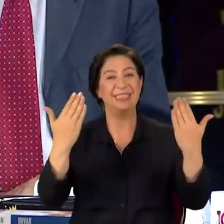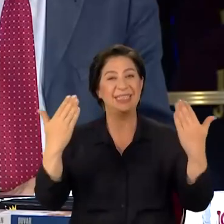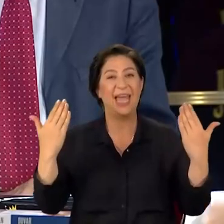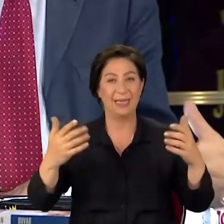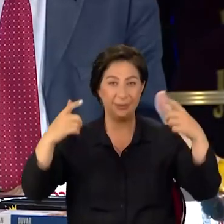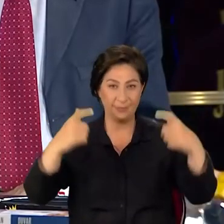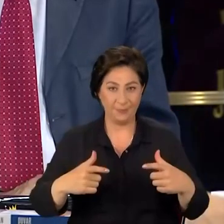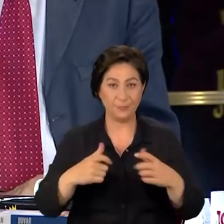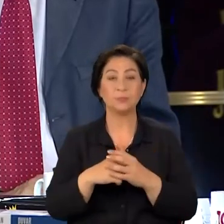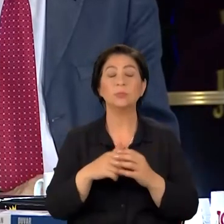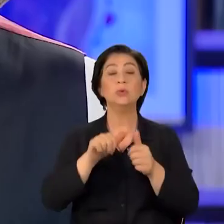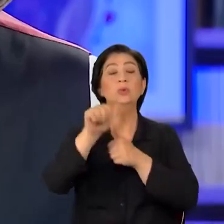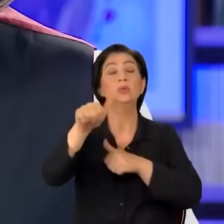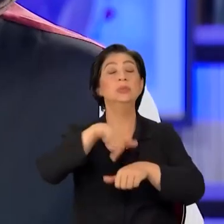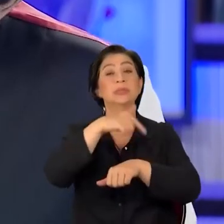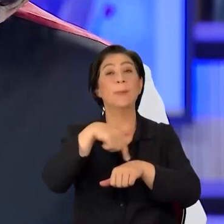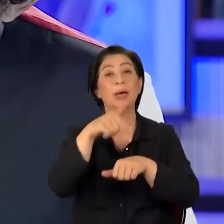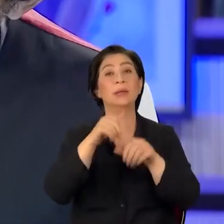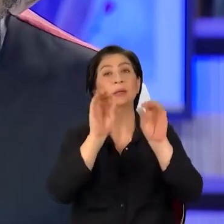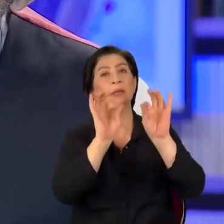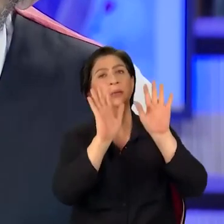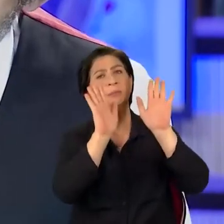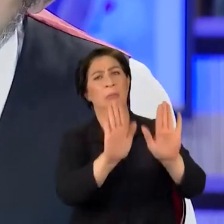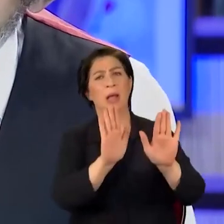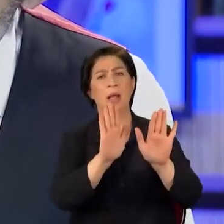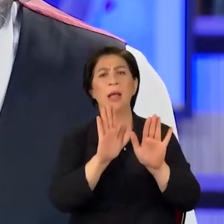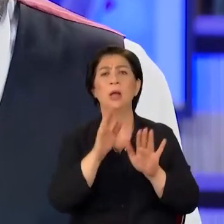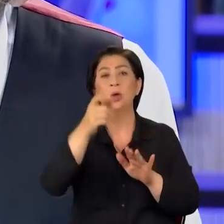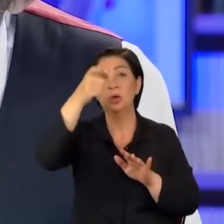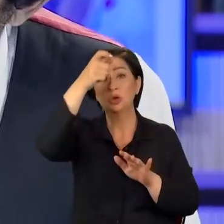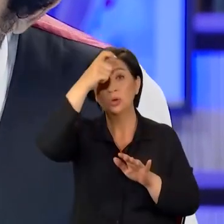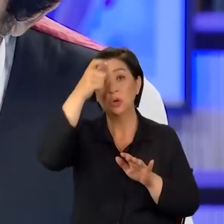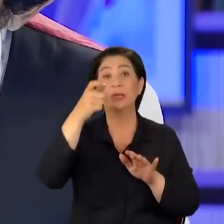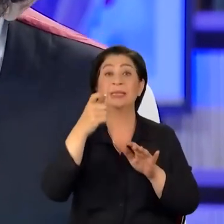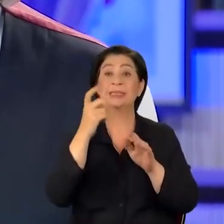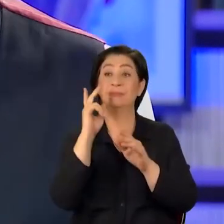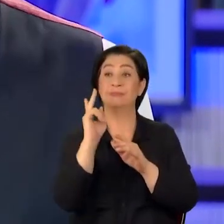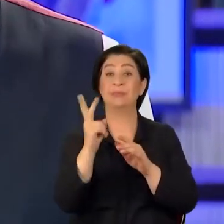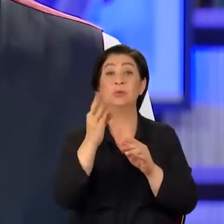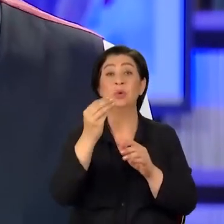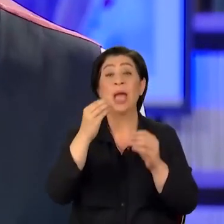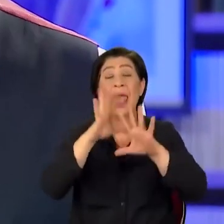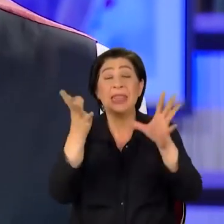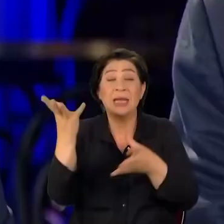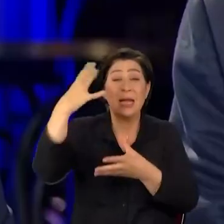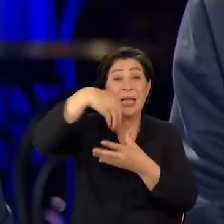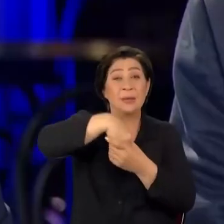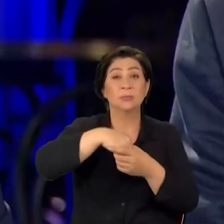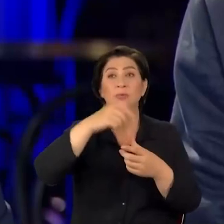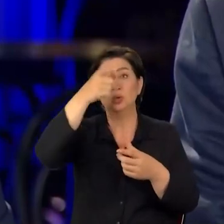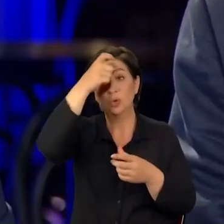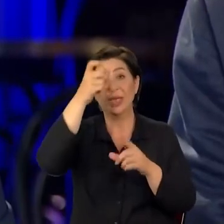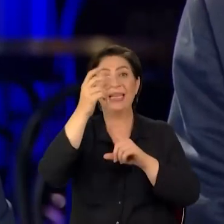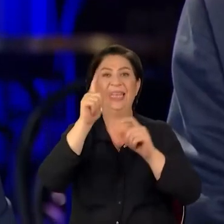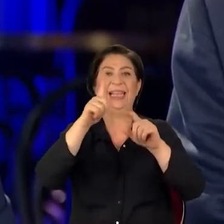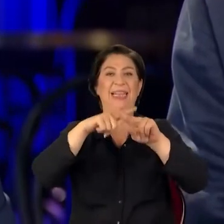salonumuzda uzun bir süredir yerleşik sergi olarak devam eden Türk İllüstratörleri. Türkiye'nin en kapsamlı Türk